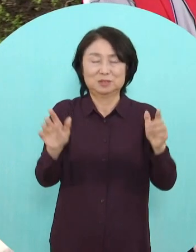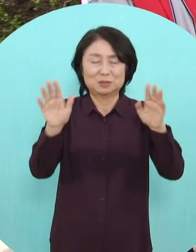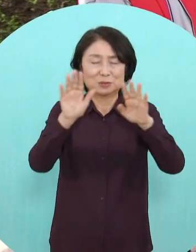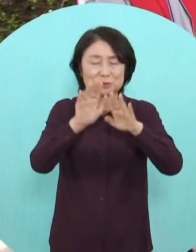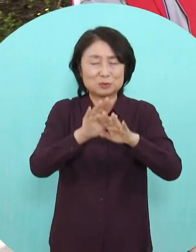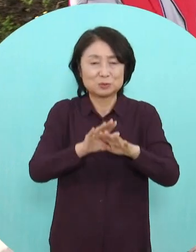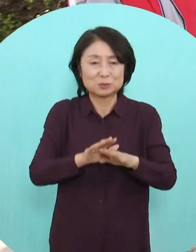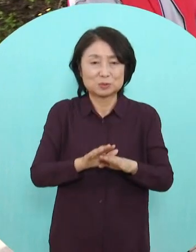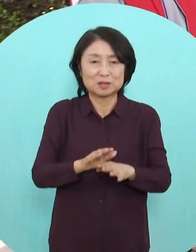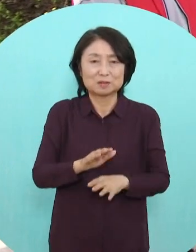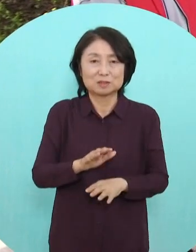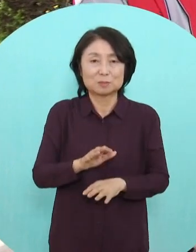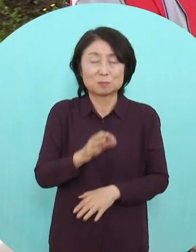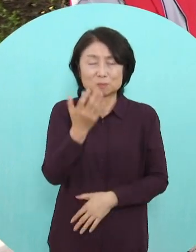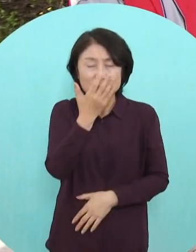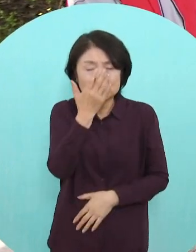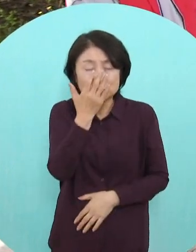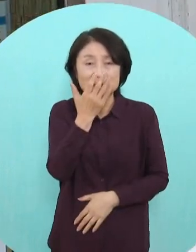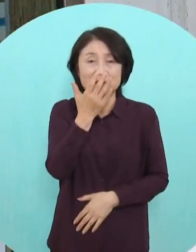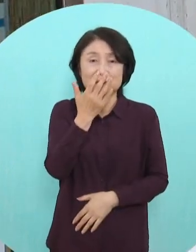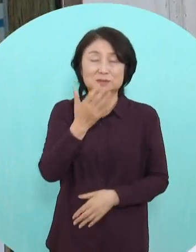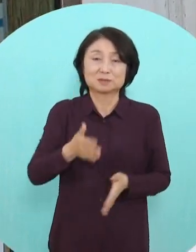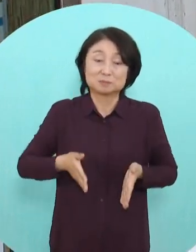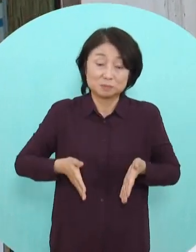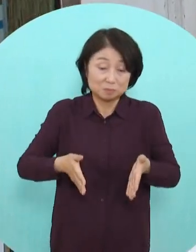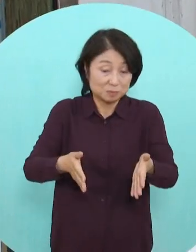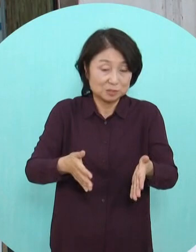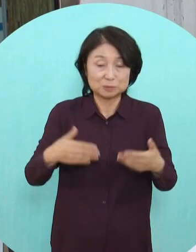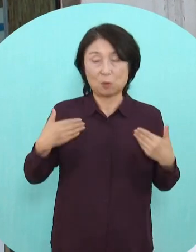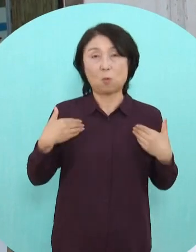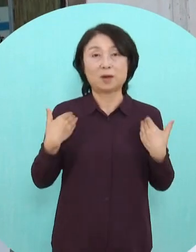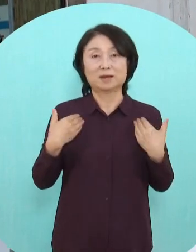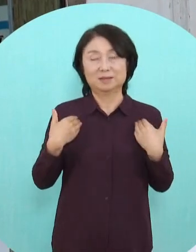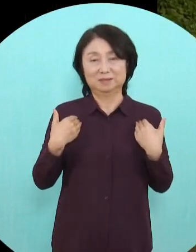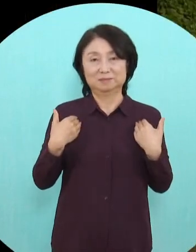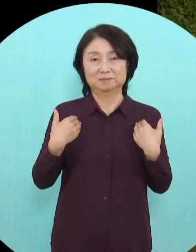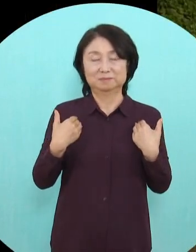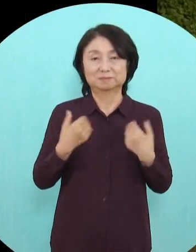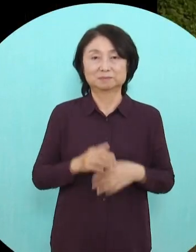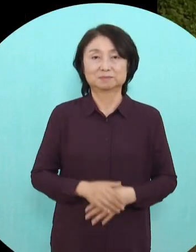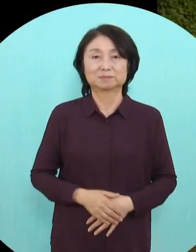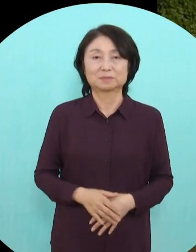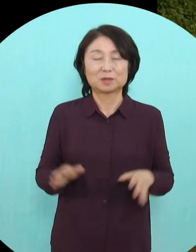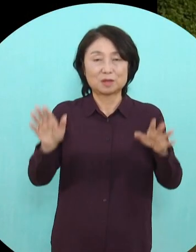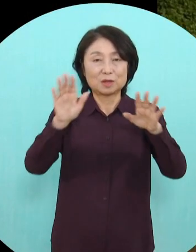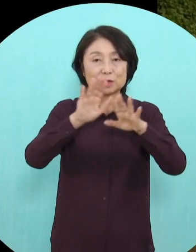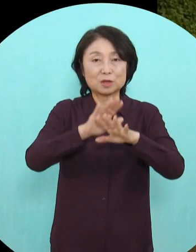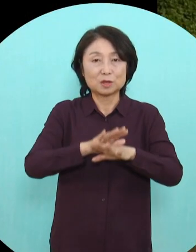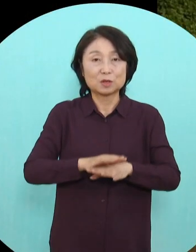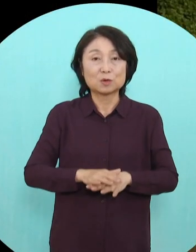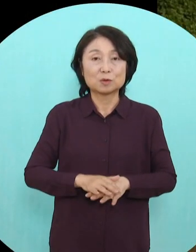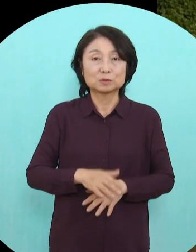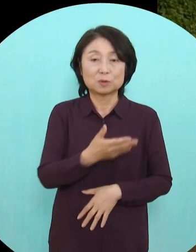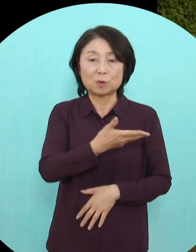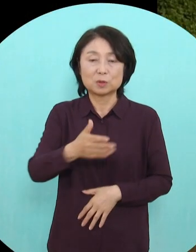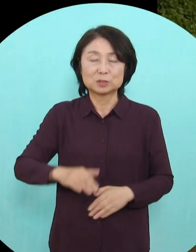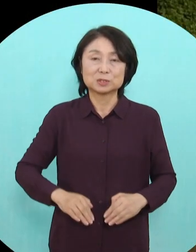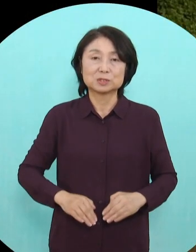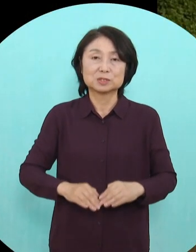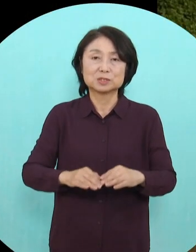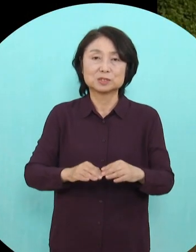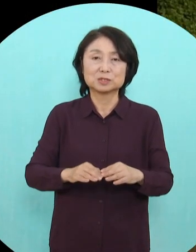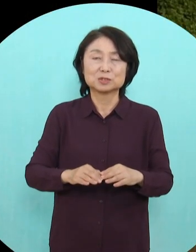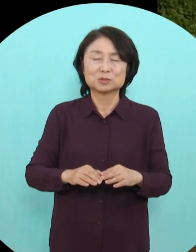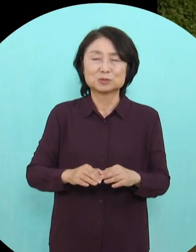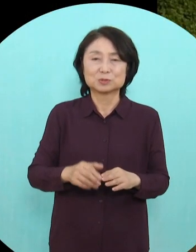まあ、暗ければですね、物もよく見えないし、まあ、道もどこにあるかわからないというのでですね、まあ、やはりあの夜中の浸水被害